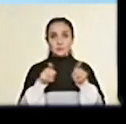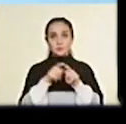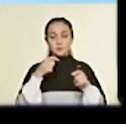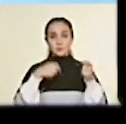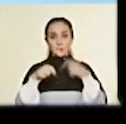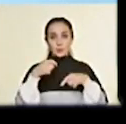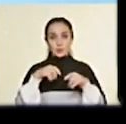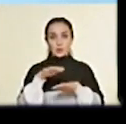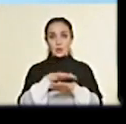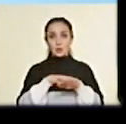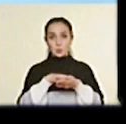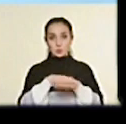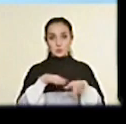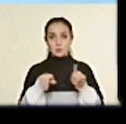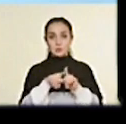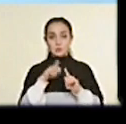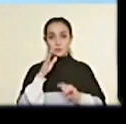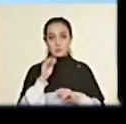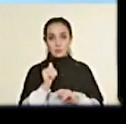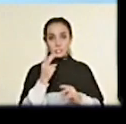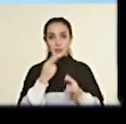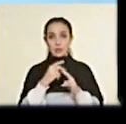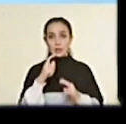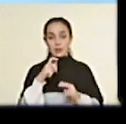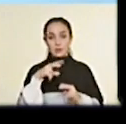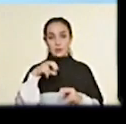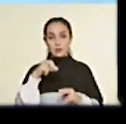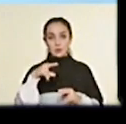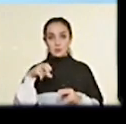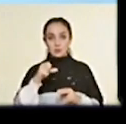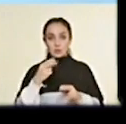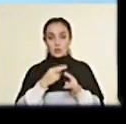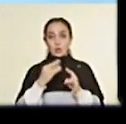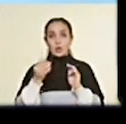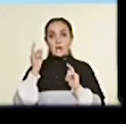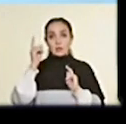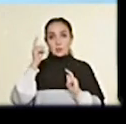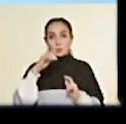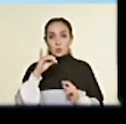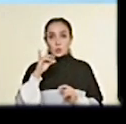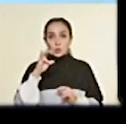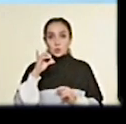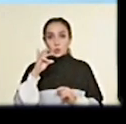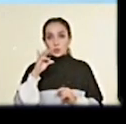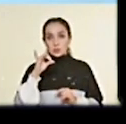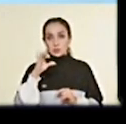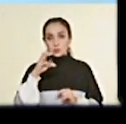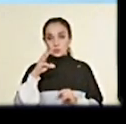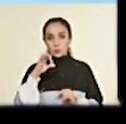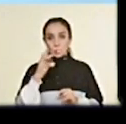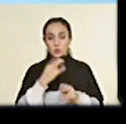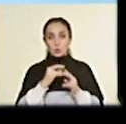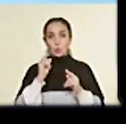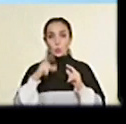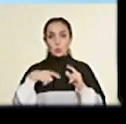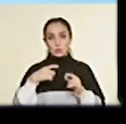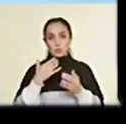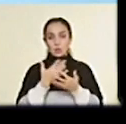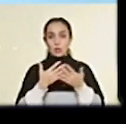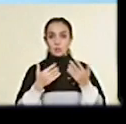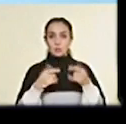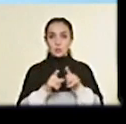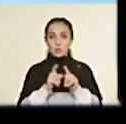savdo aloqalarini va Elladada, ya'ni qadimgi Yunonistonda xo'jalikning ancha rivoj